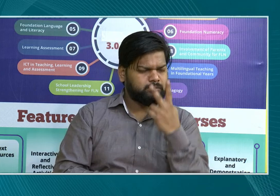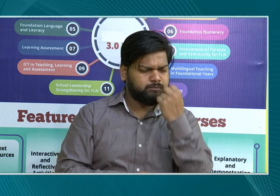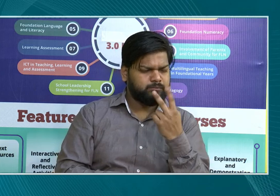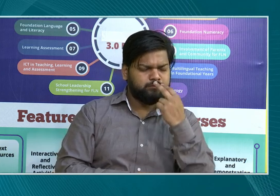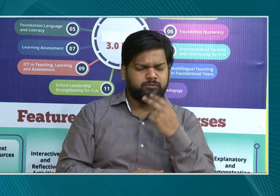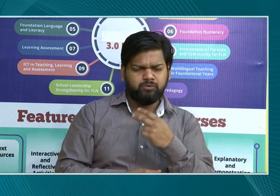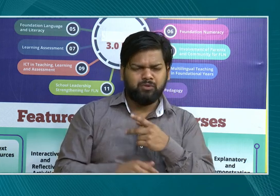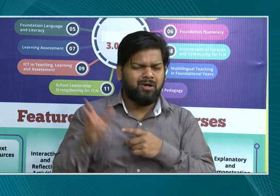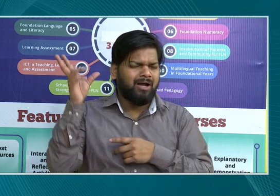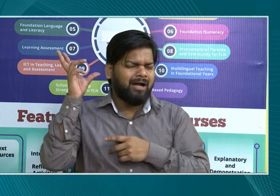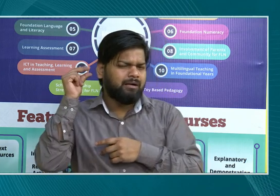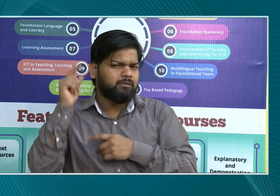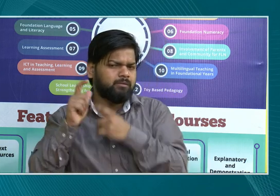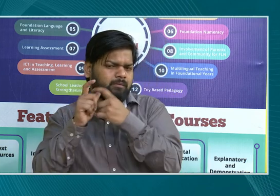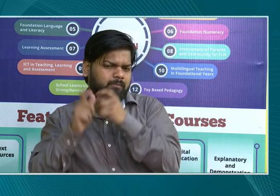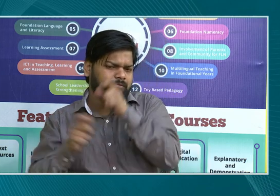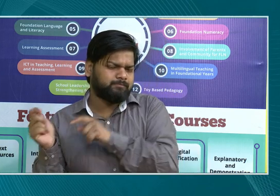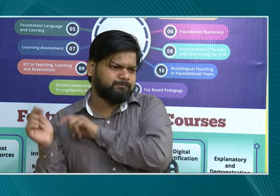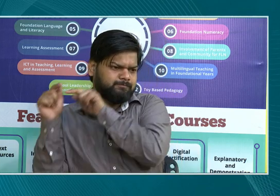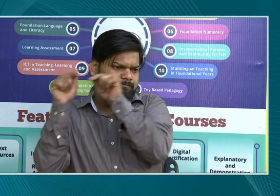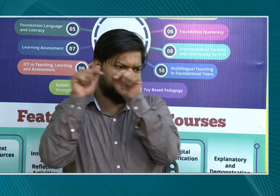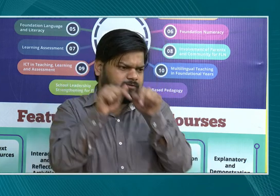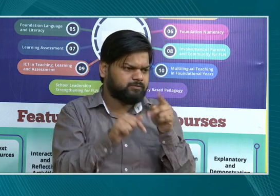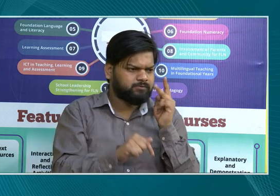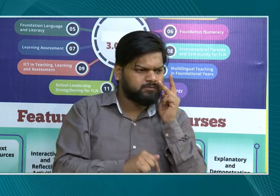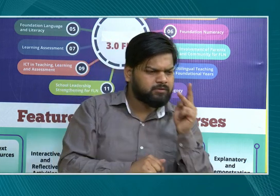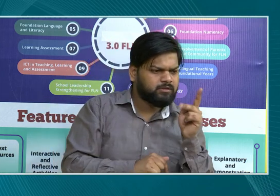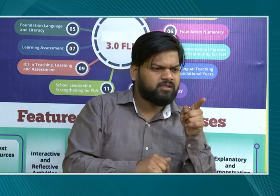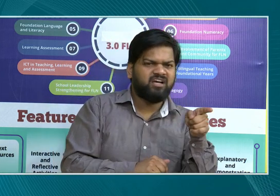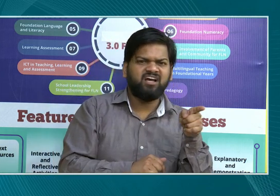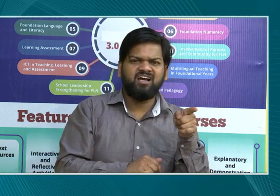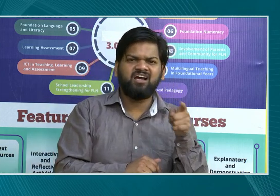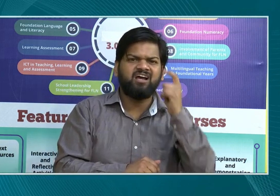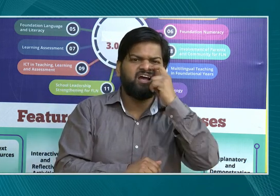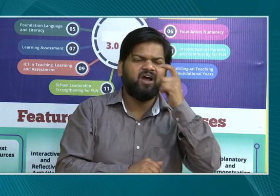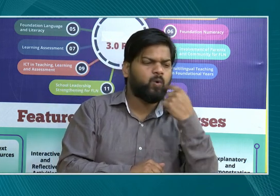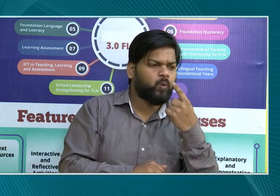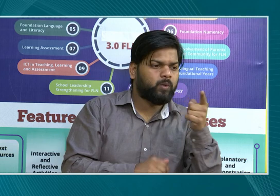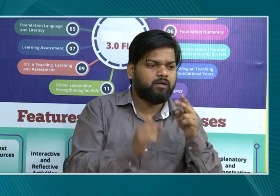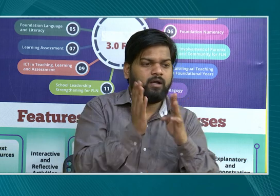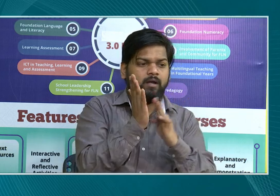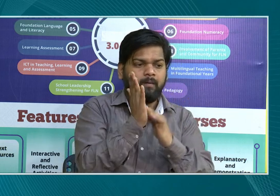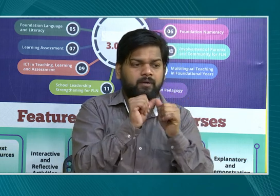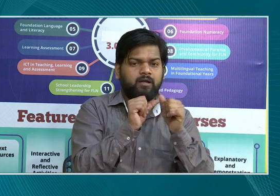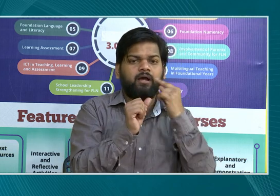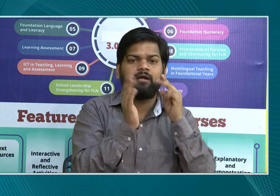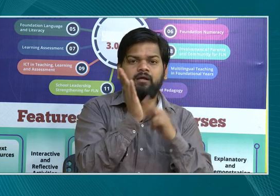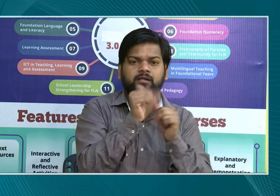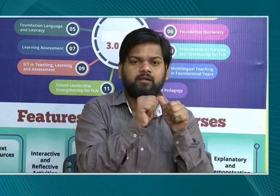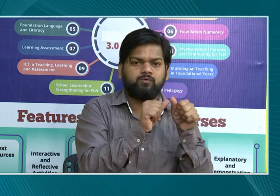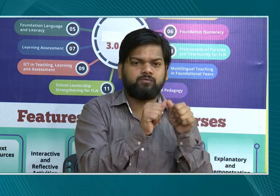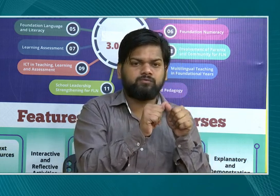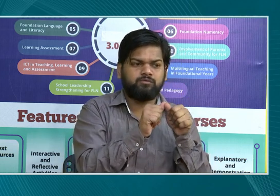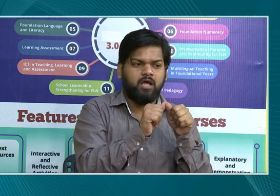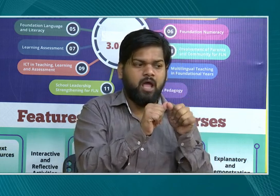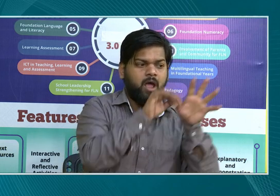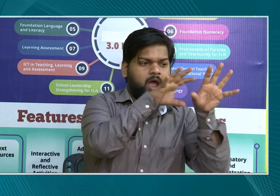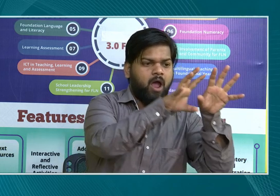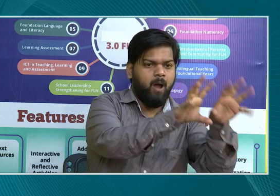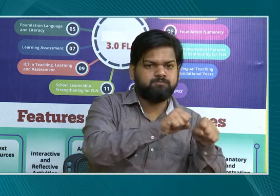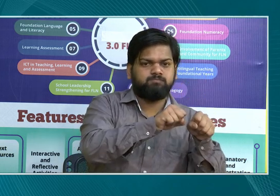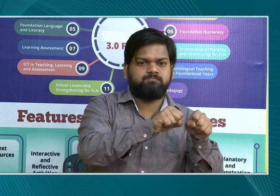वहां आते हैं आउटर जो जनरल है वो आते हैं और वो पहचान जाते हैं की ये लड़की मैं है वे उसे गिरफ्तार करते हैं लेकिन मैंने कहती है की मुझे